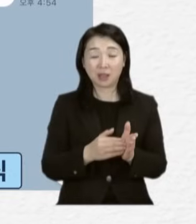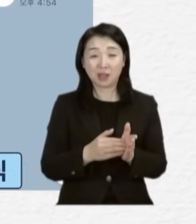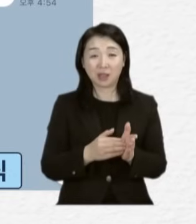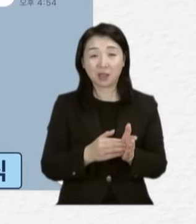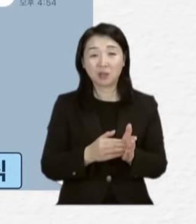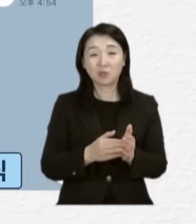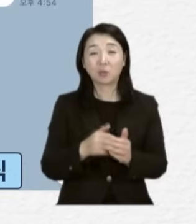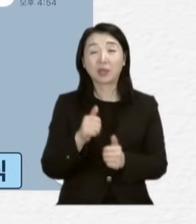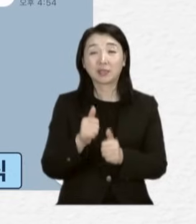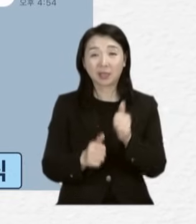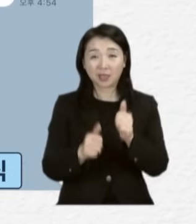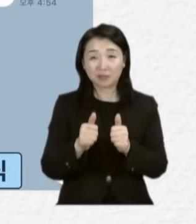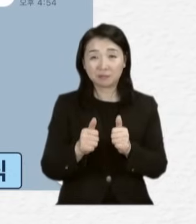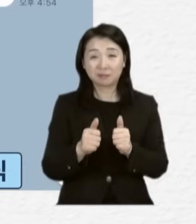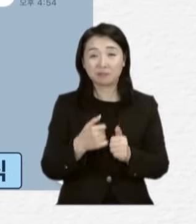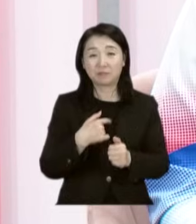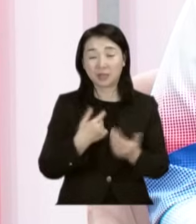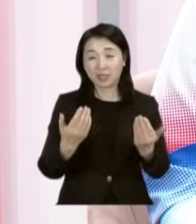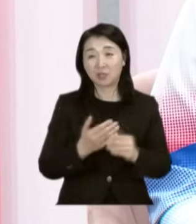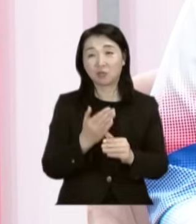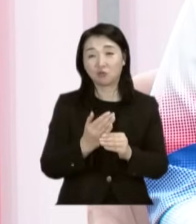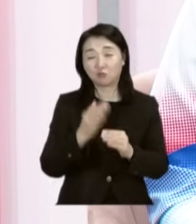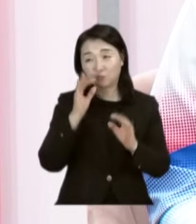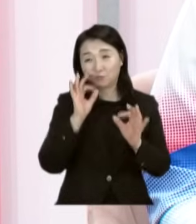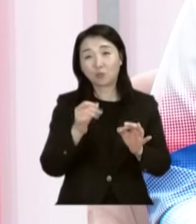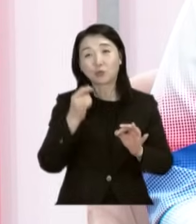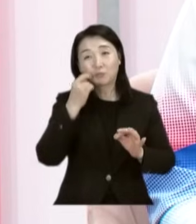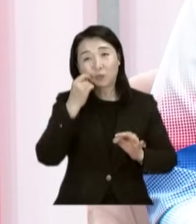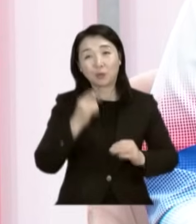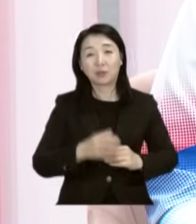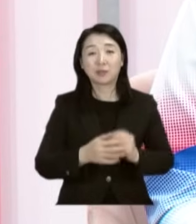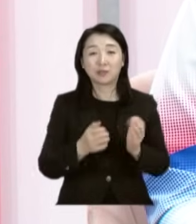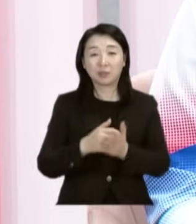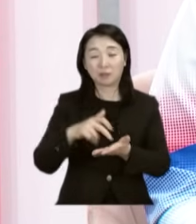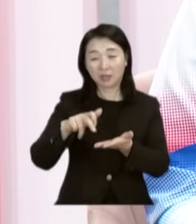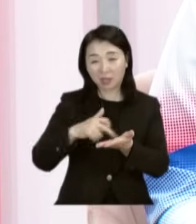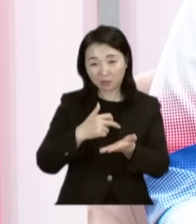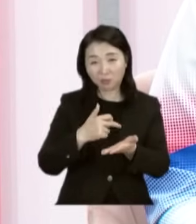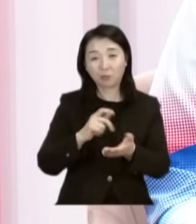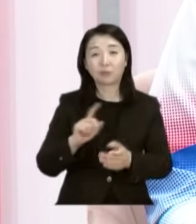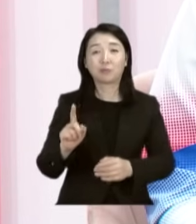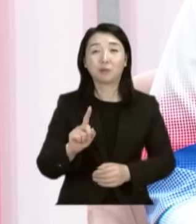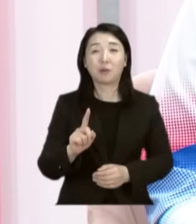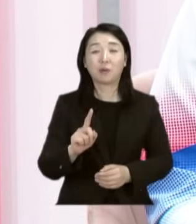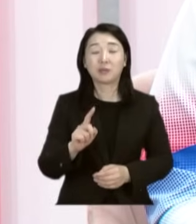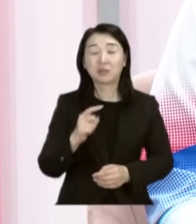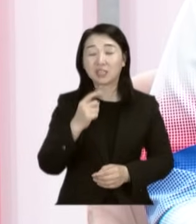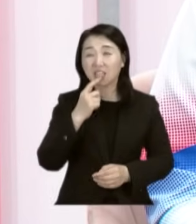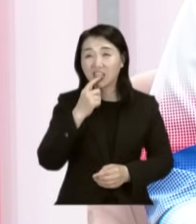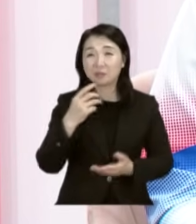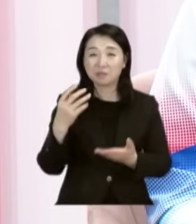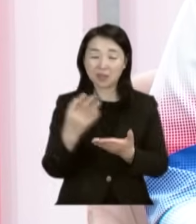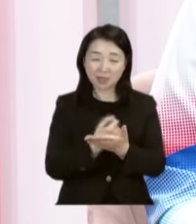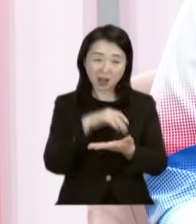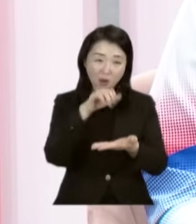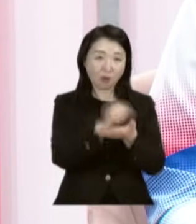예이 게임을 이제 저는 무중이 볼 수가 없으니까 카톡으로 지금네 은메달 확보